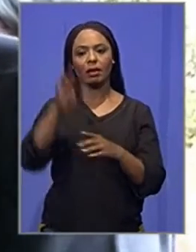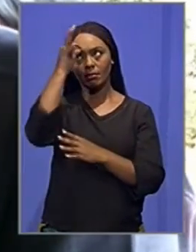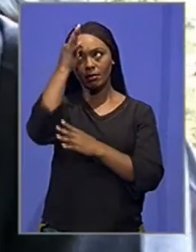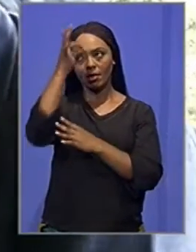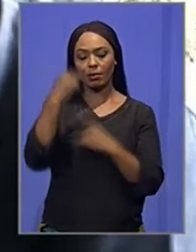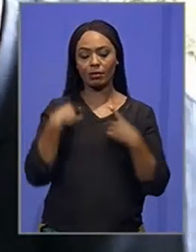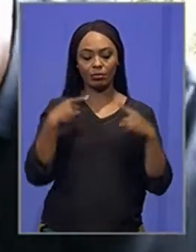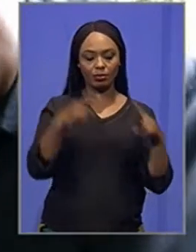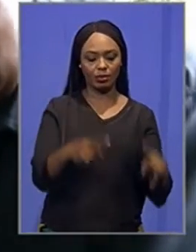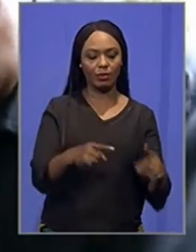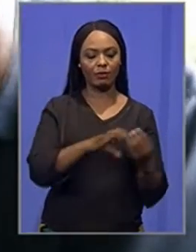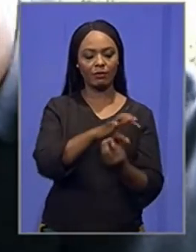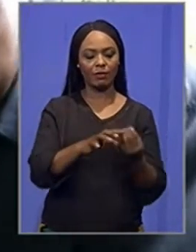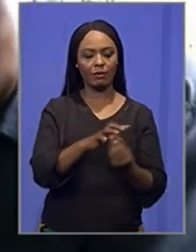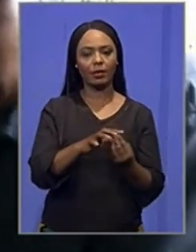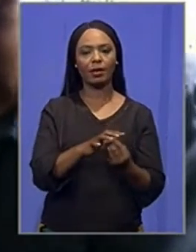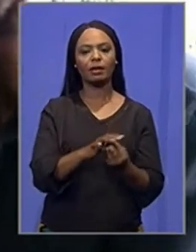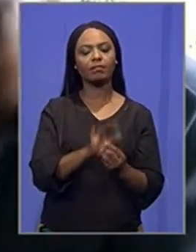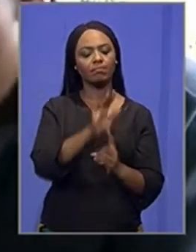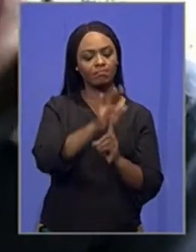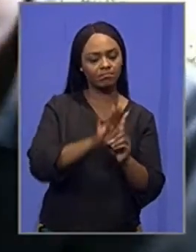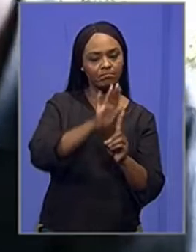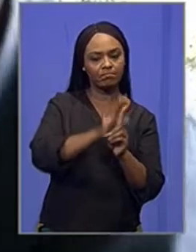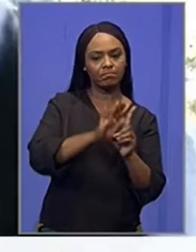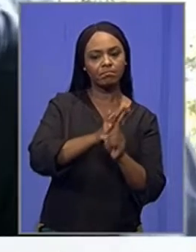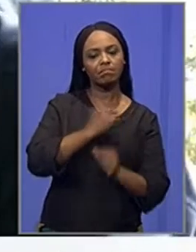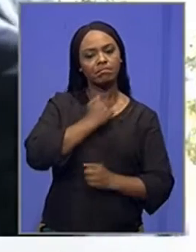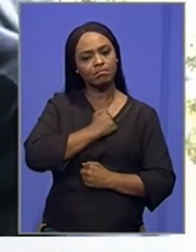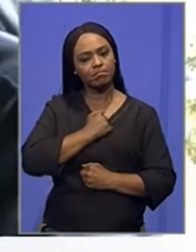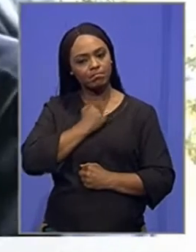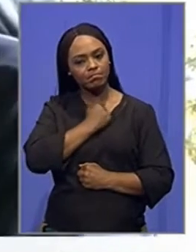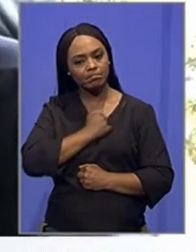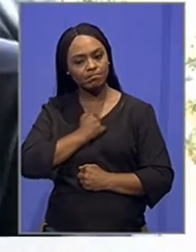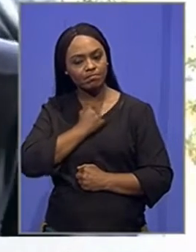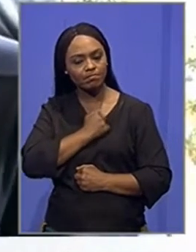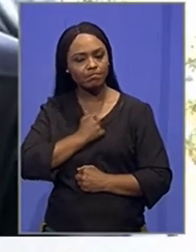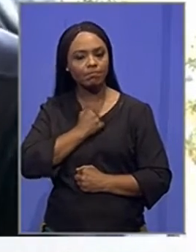gomotsa ka gore re batla go ema le lona re tshwaragane le